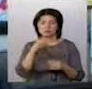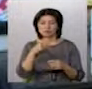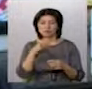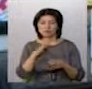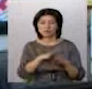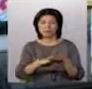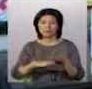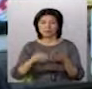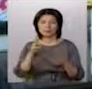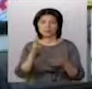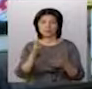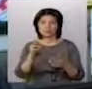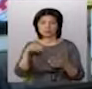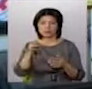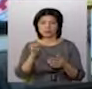Бюджеттің ақшалары бар.